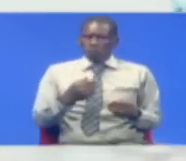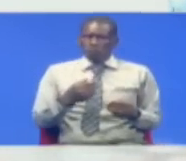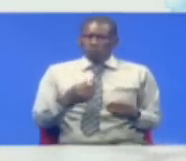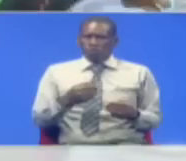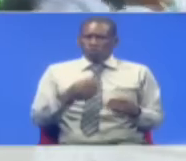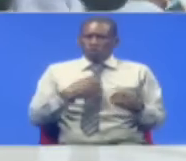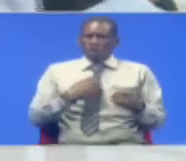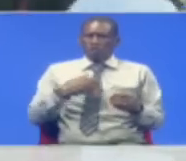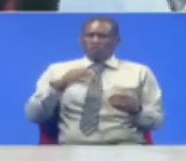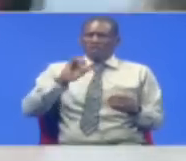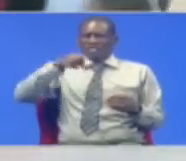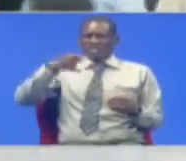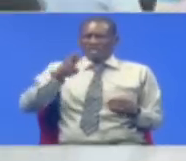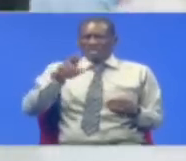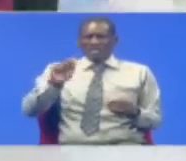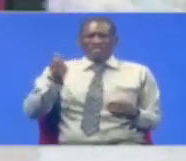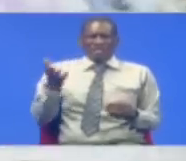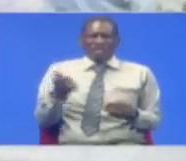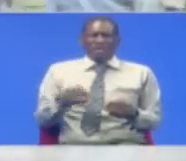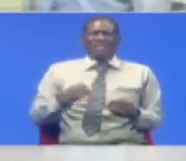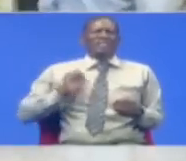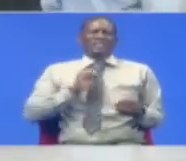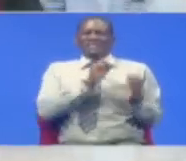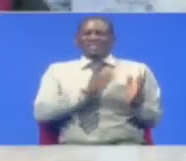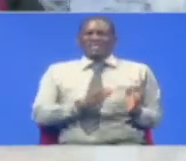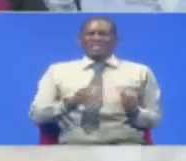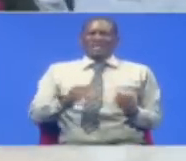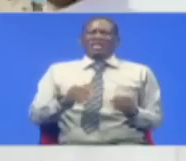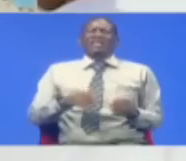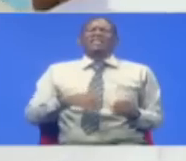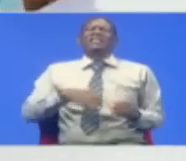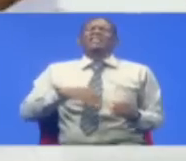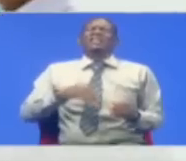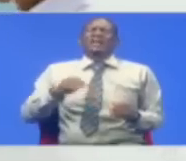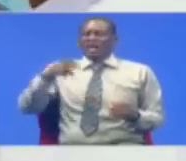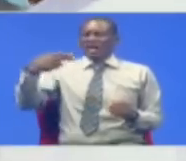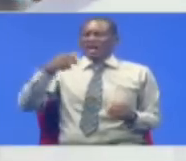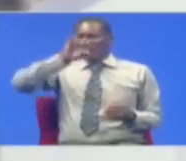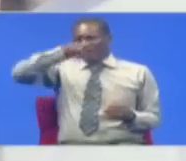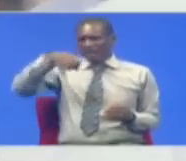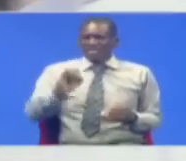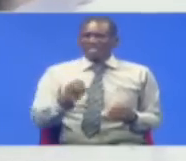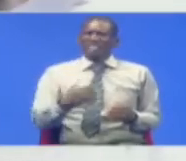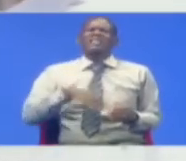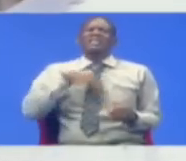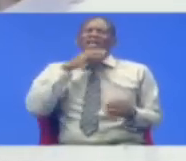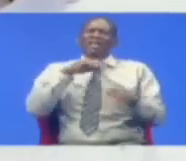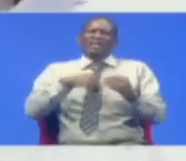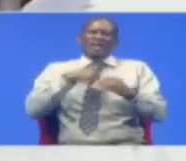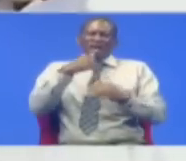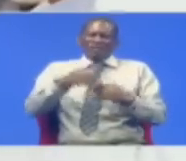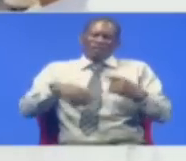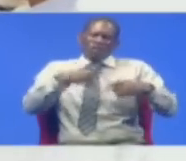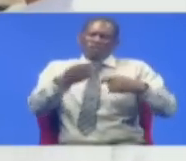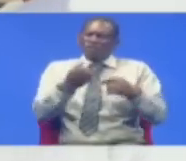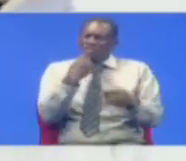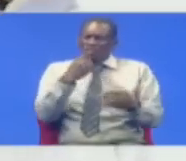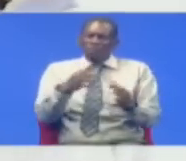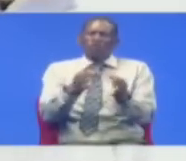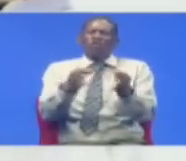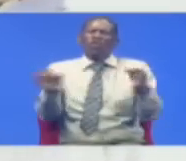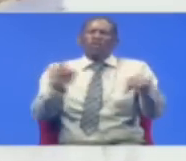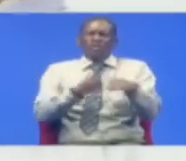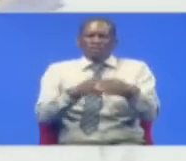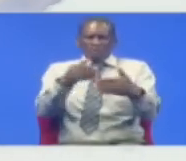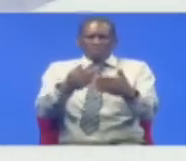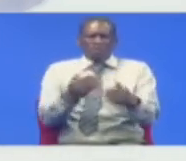area. Seneta Haji alifariki baada ya kuugua kwa muda mrefu na amekuwa akipokea matibabu ghaibuni kabla ya kurejea nchini Jumamosi